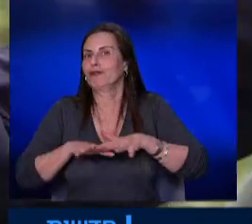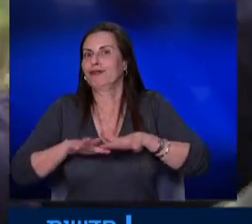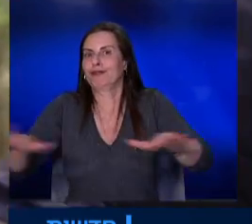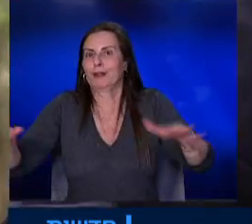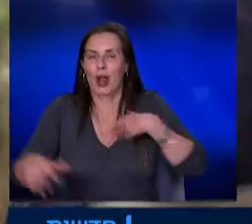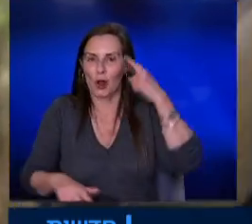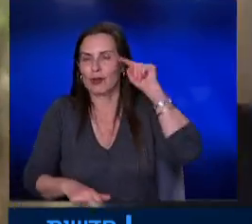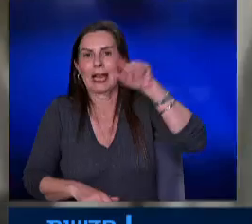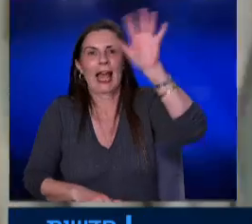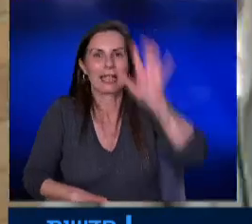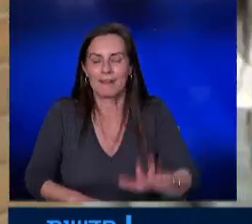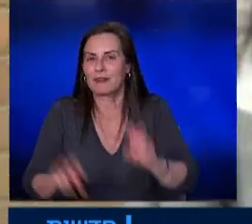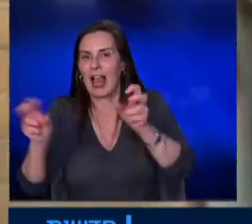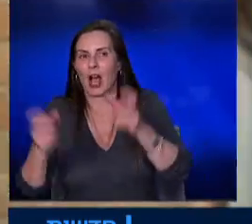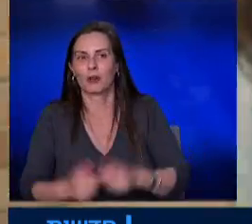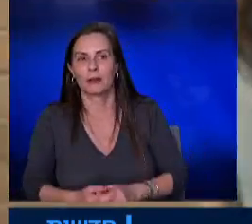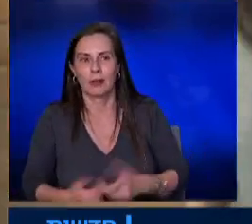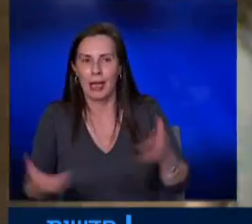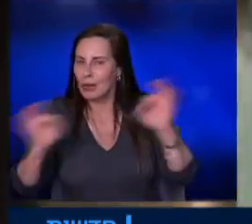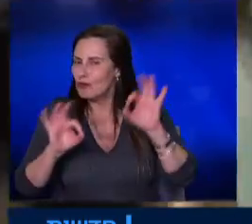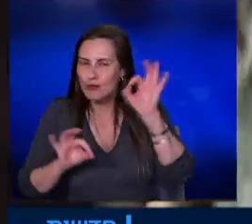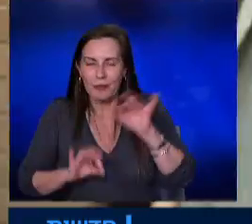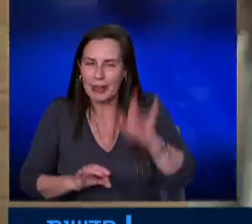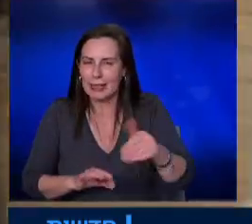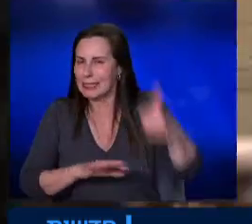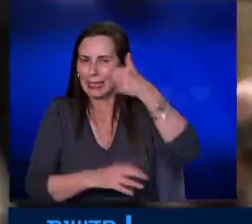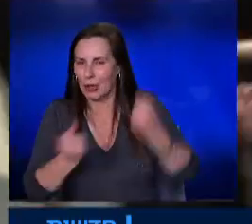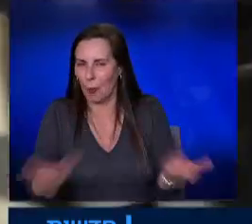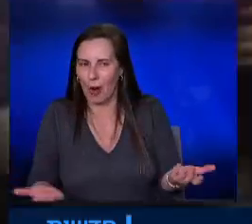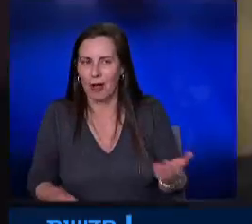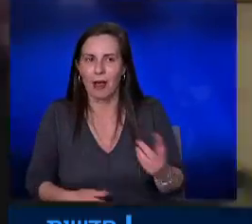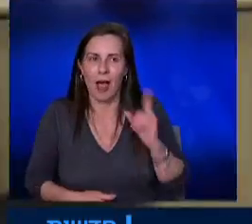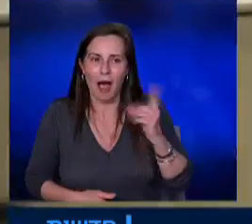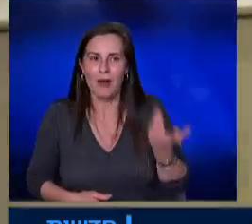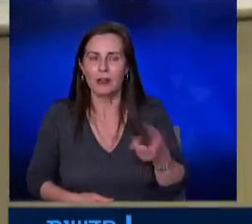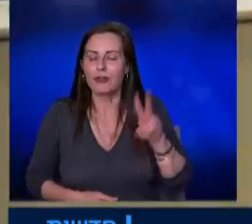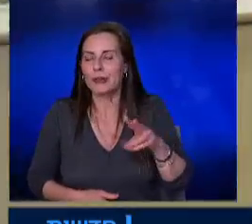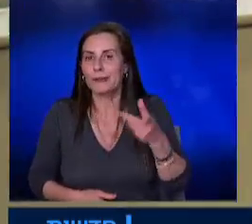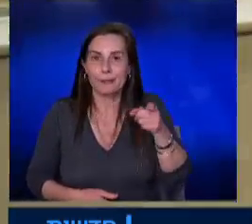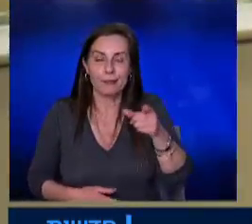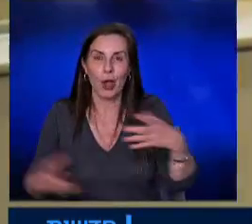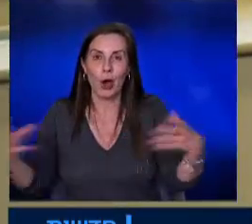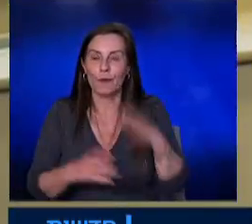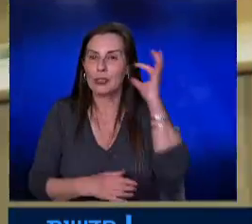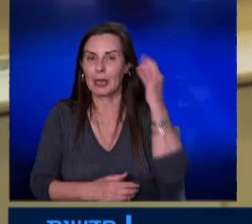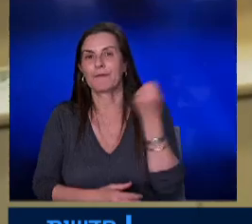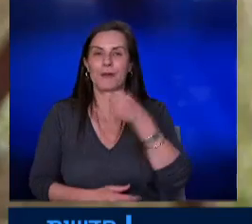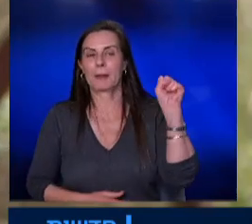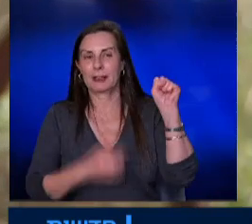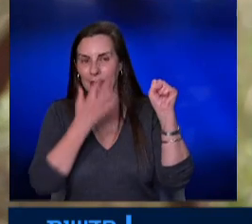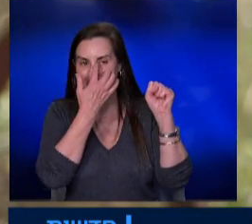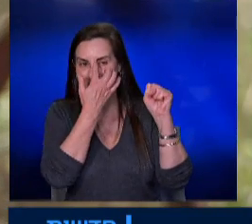ישר לטלוויזיה ולרדיו. אין לי שום דבר נגד מרב מיכאלי. מה שכן, יש לה איזו קבוצה